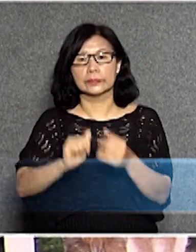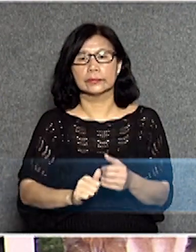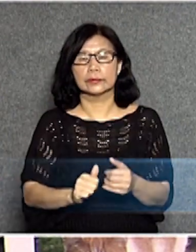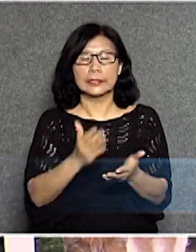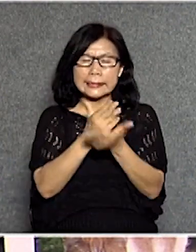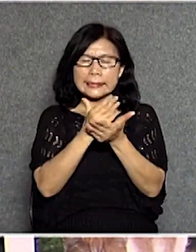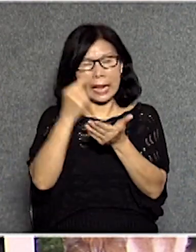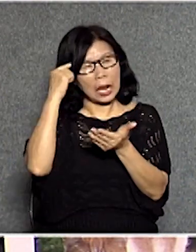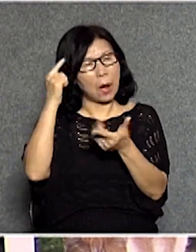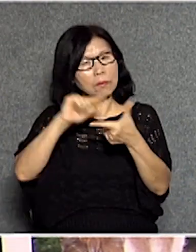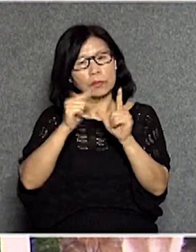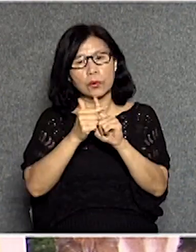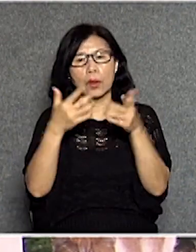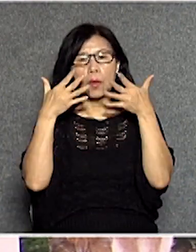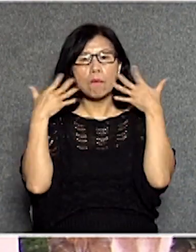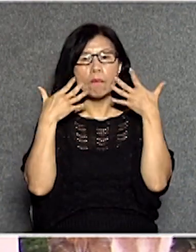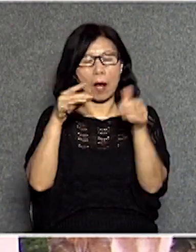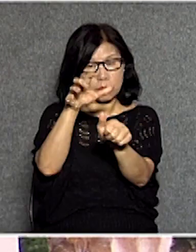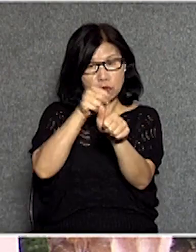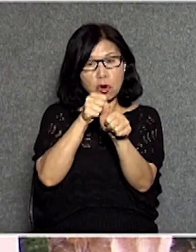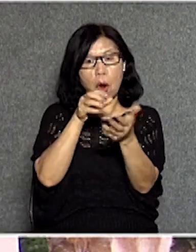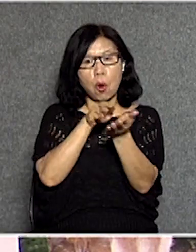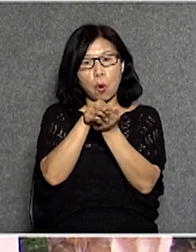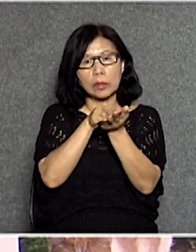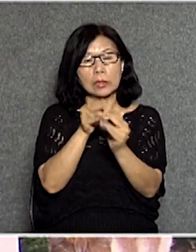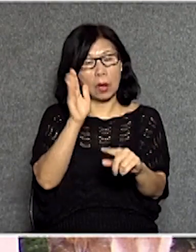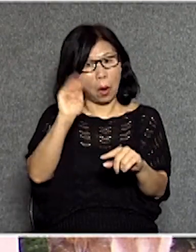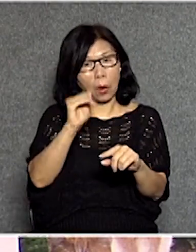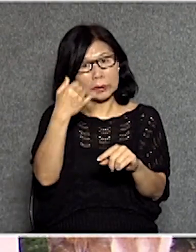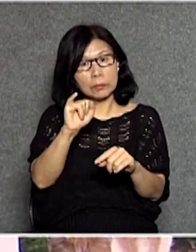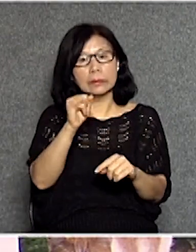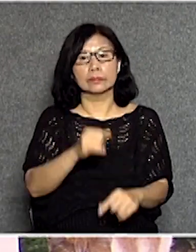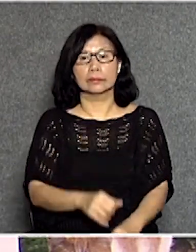討貓捉老鼠的可行性。